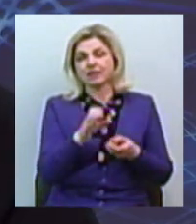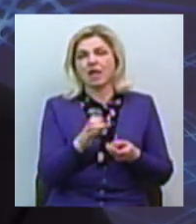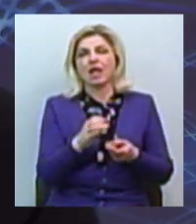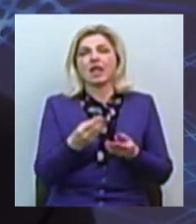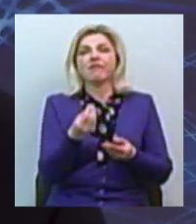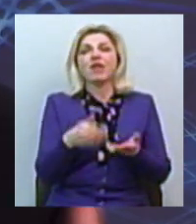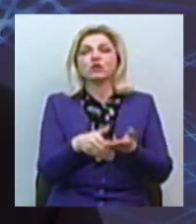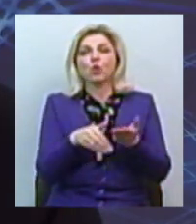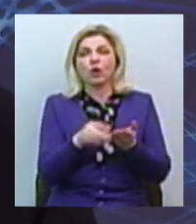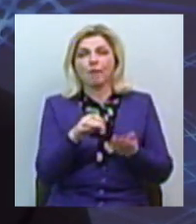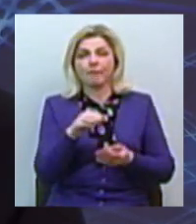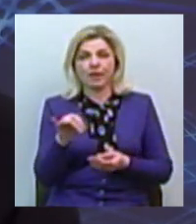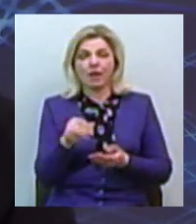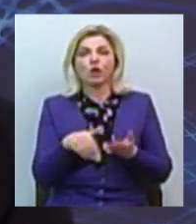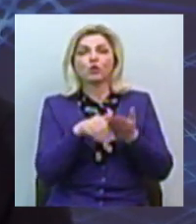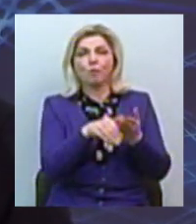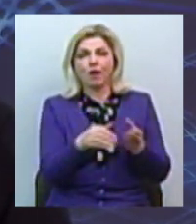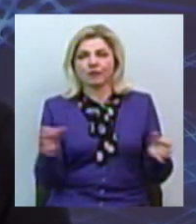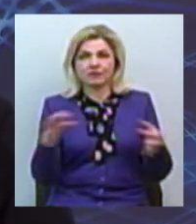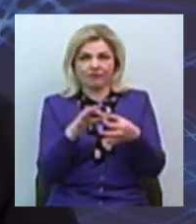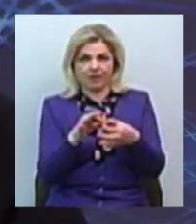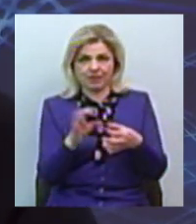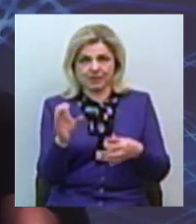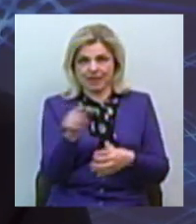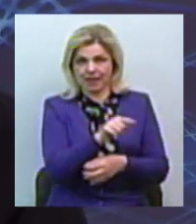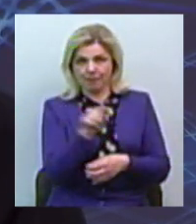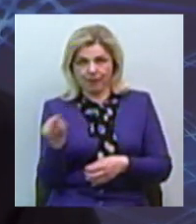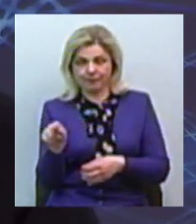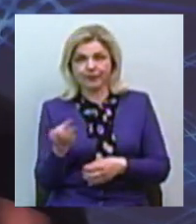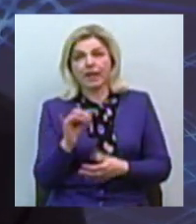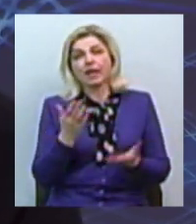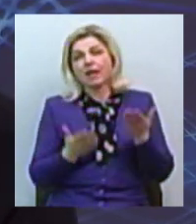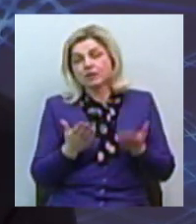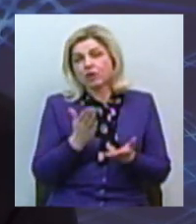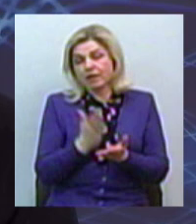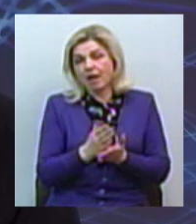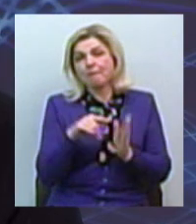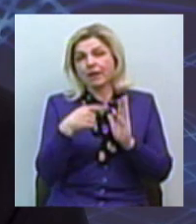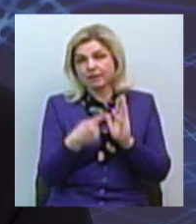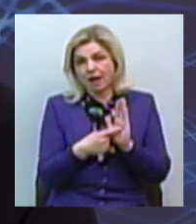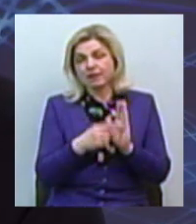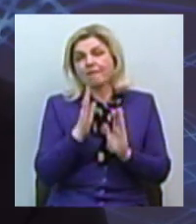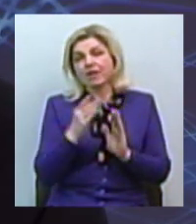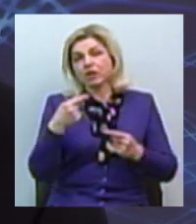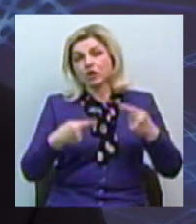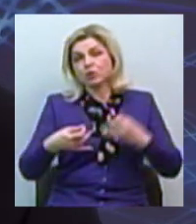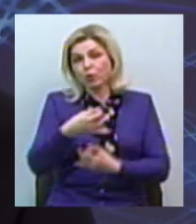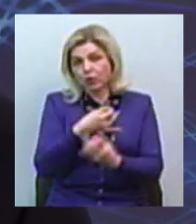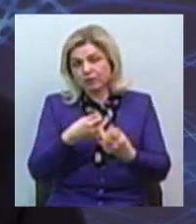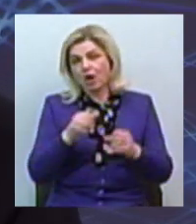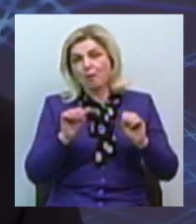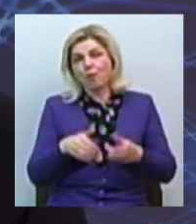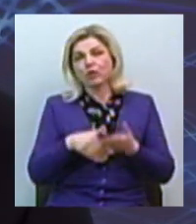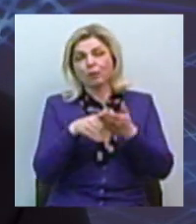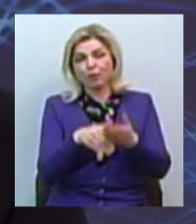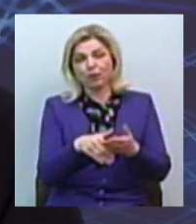ми допомагаємо їм сконтактувати з ними. І якщо є якісь питання всередині дискусії, то ми можемо допомогти, ми